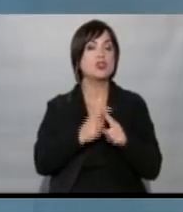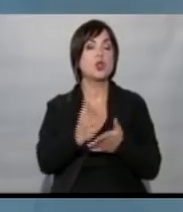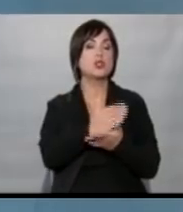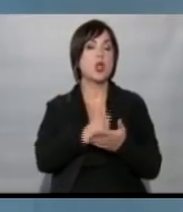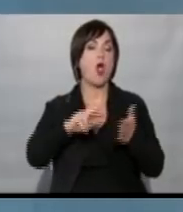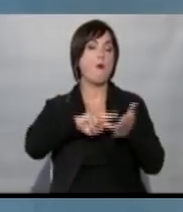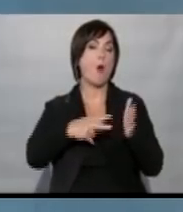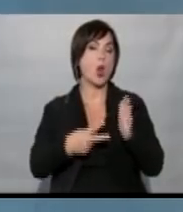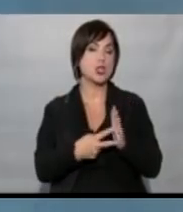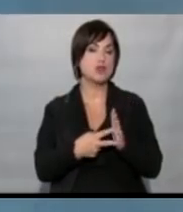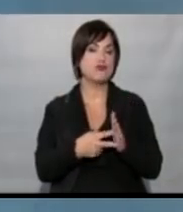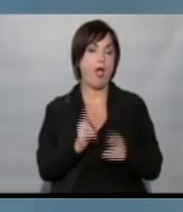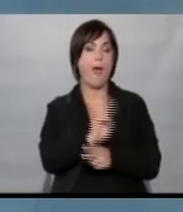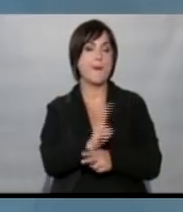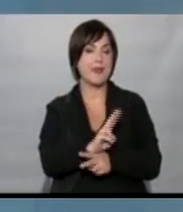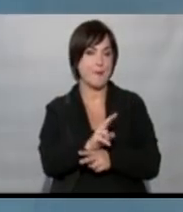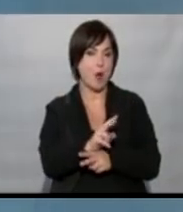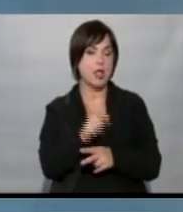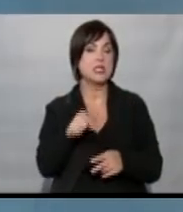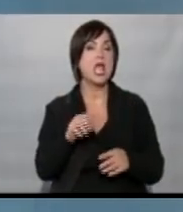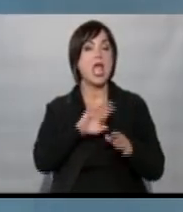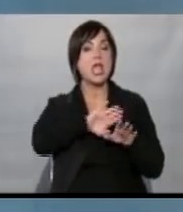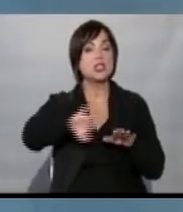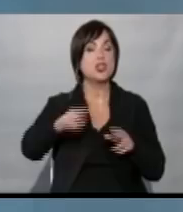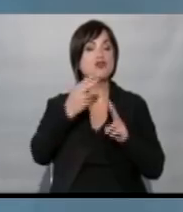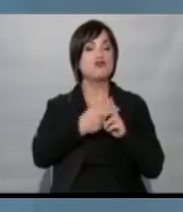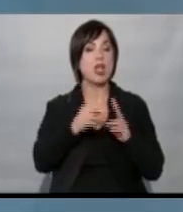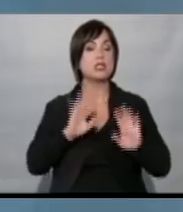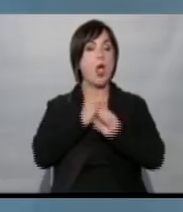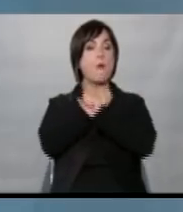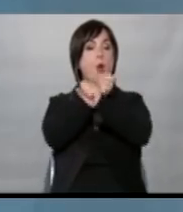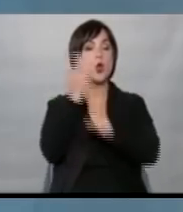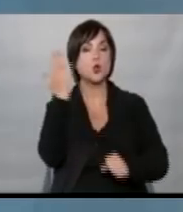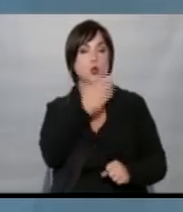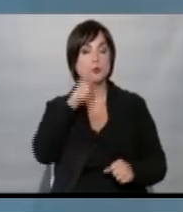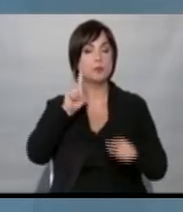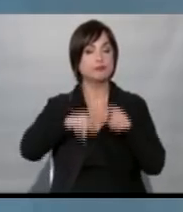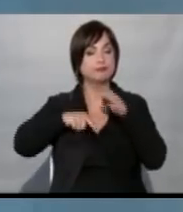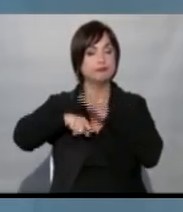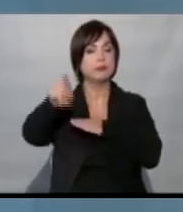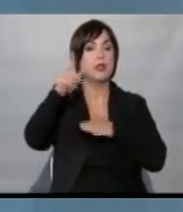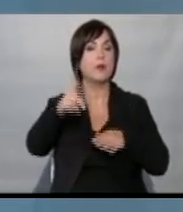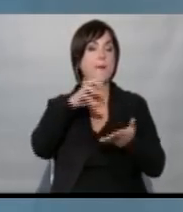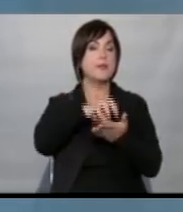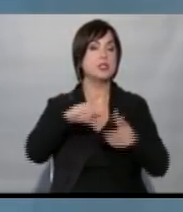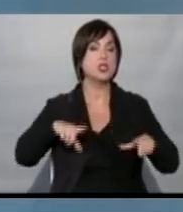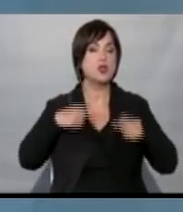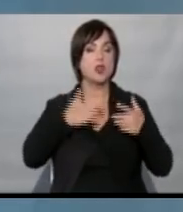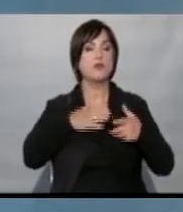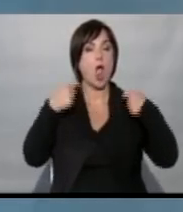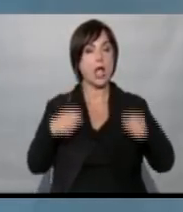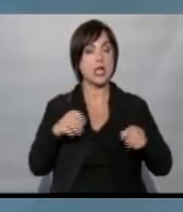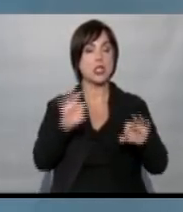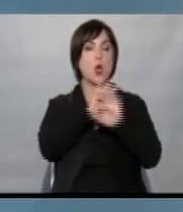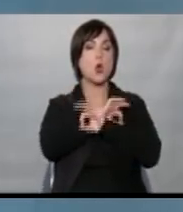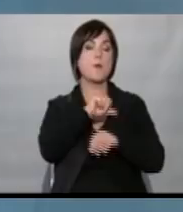во политичката манипулација. Изолацијата на Чарлз Бойкот успеала. Тој си заминал од местото на живење од својот град и